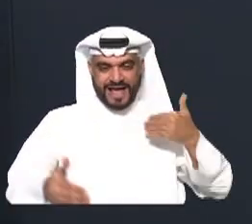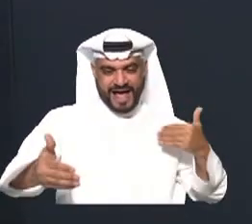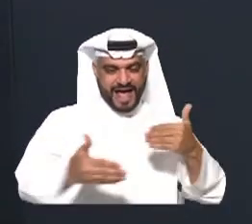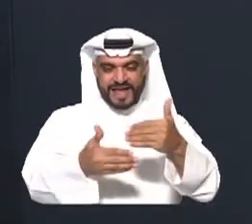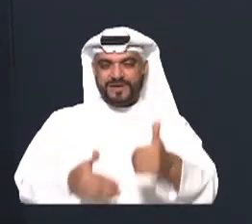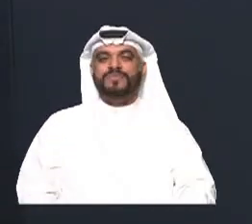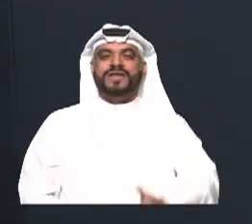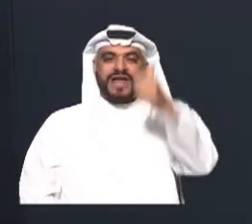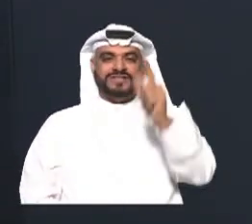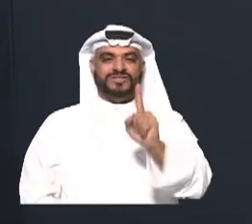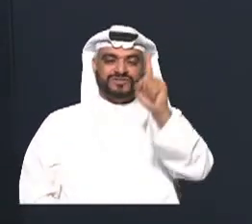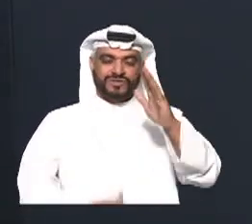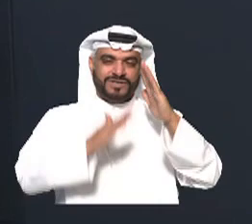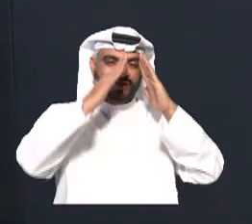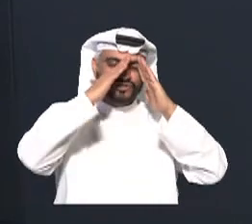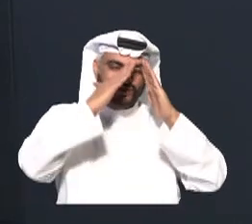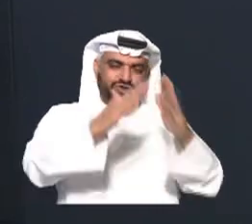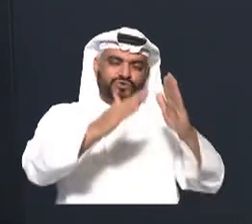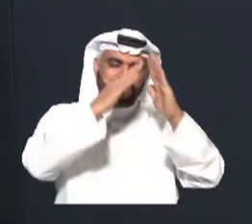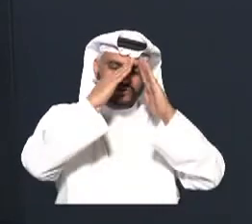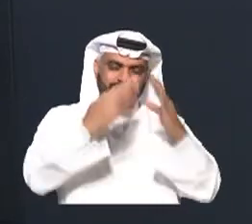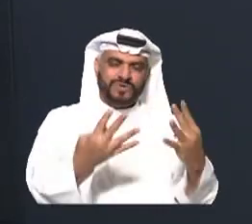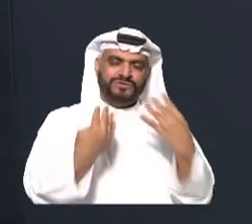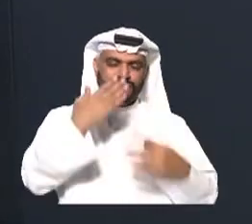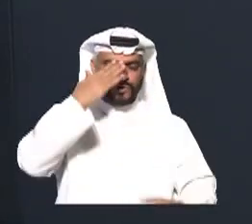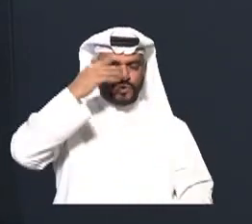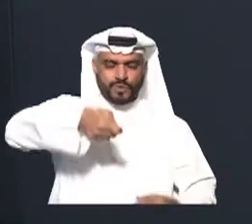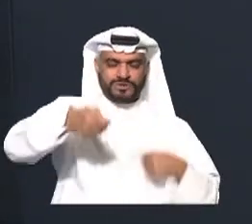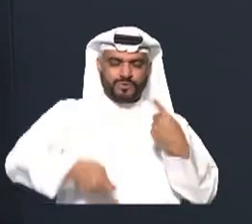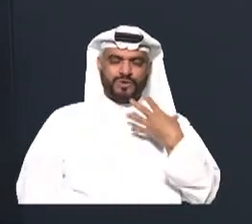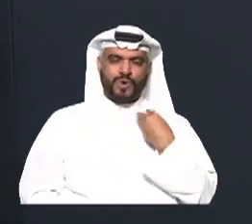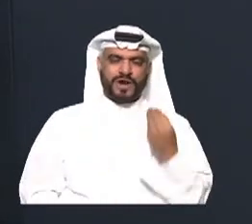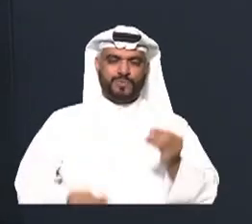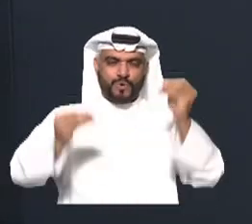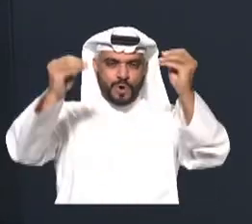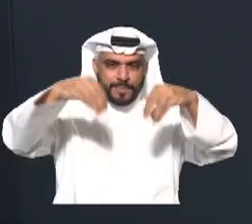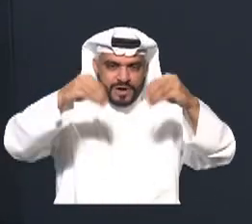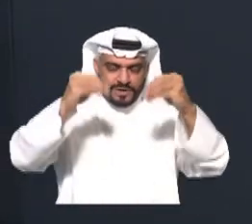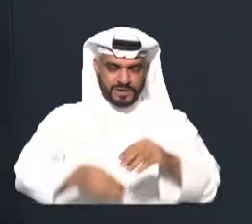نتوقع. شكرا لحسن الإنصات، والسلام عليكم ورحمة الله وبركاته.